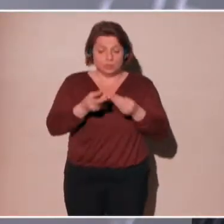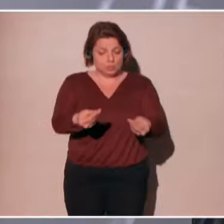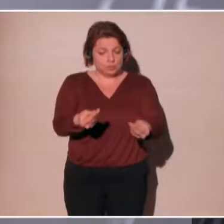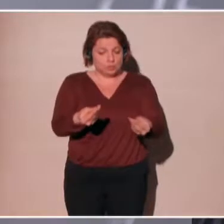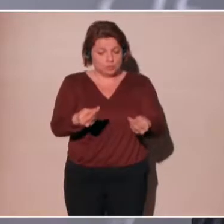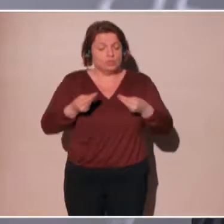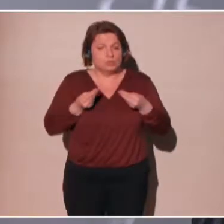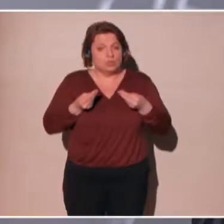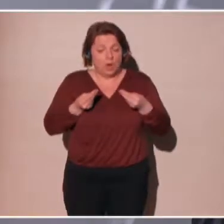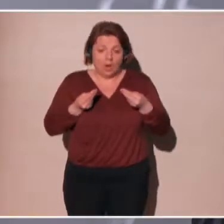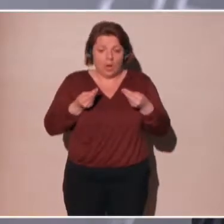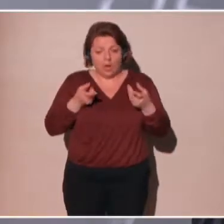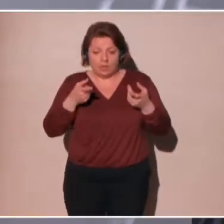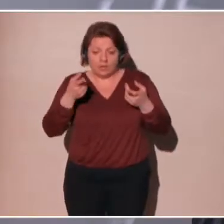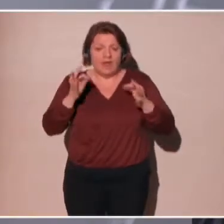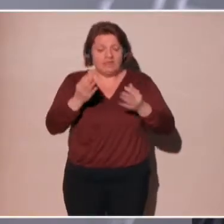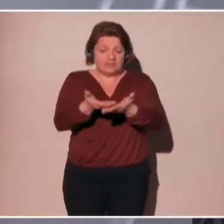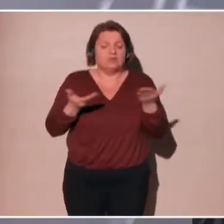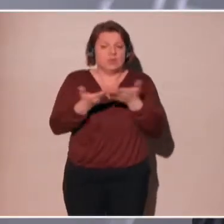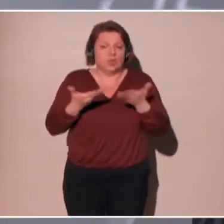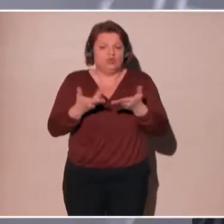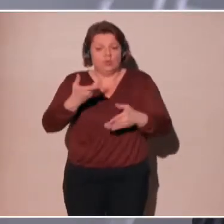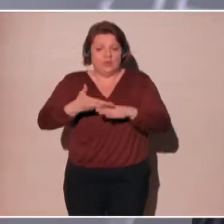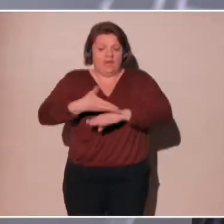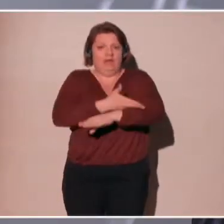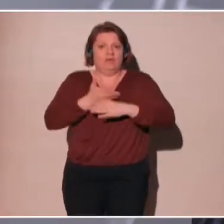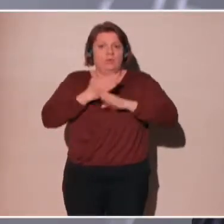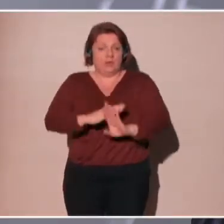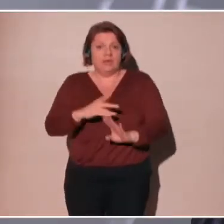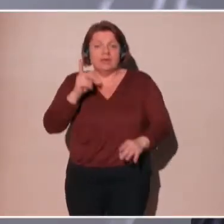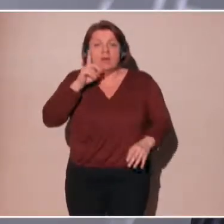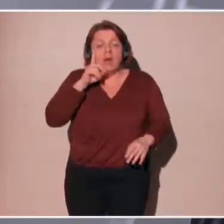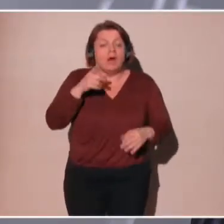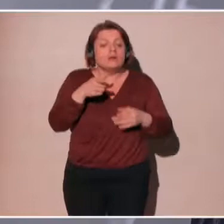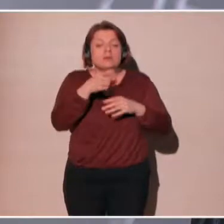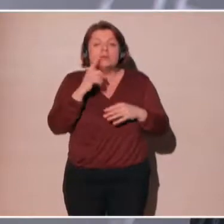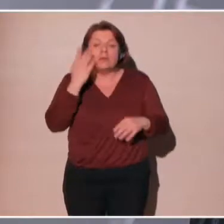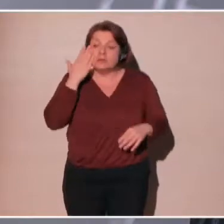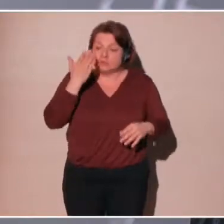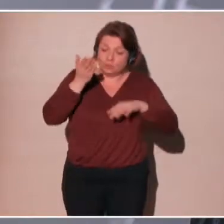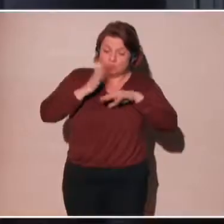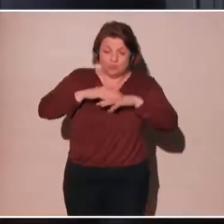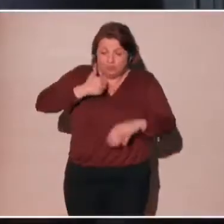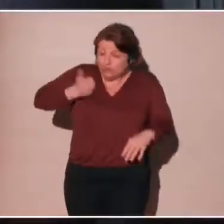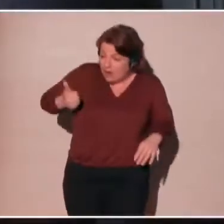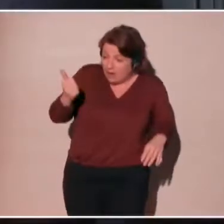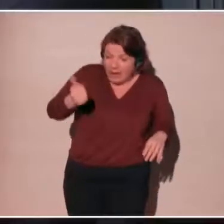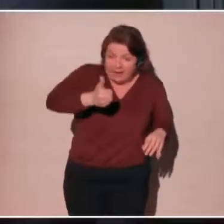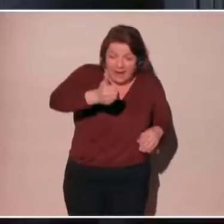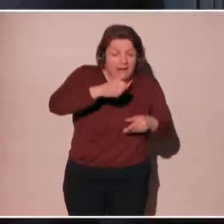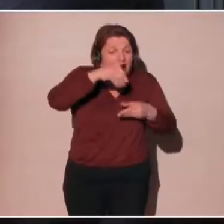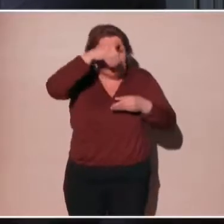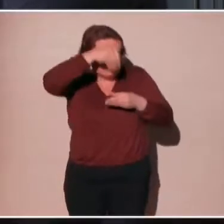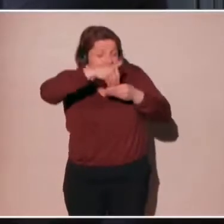situation dans laquelle nous nous trouvons aujourd'hui, à savoir qu'il y a tellement de données sur chacun d'entre nous